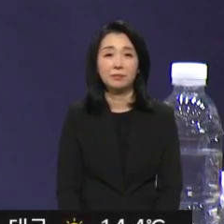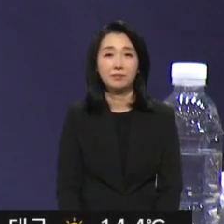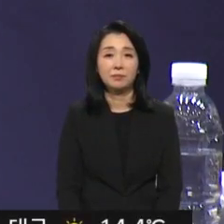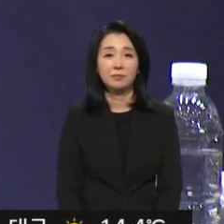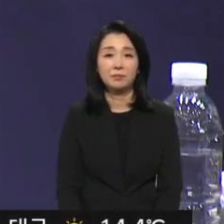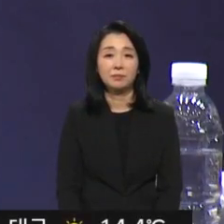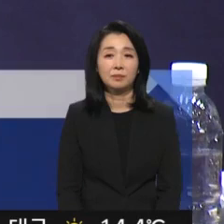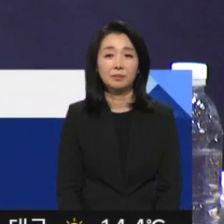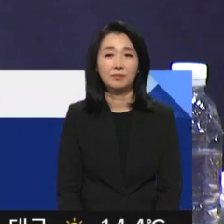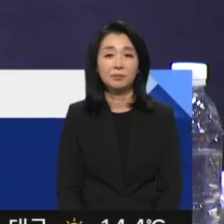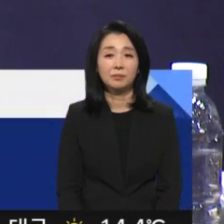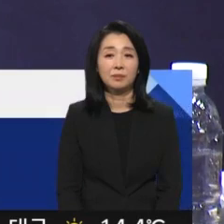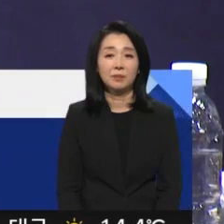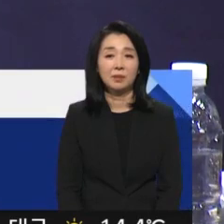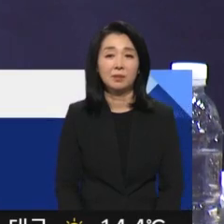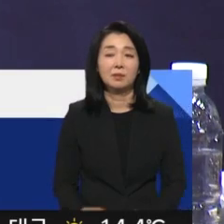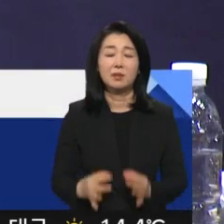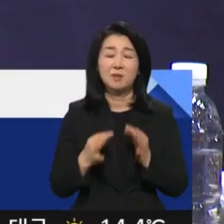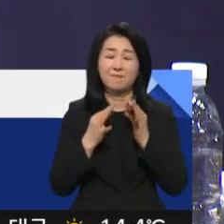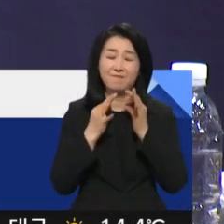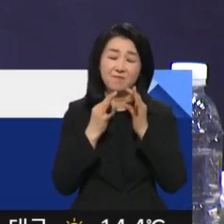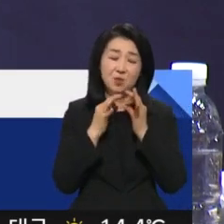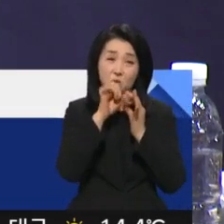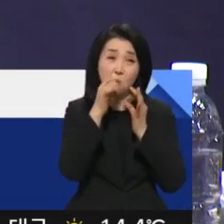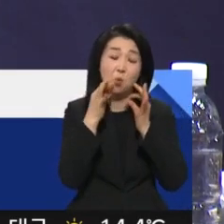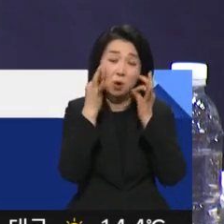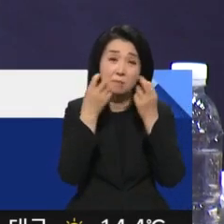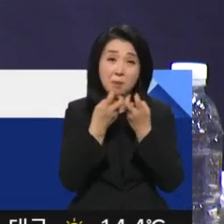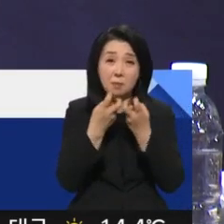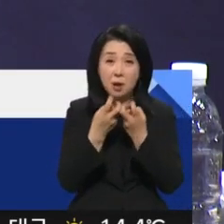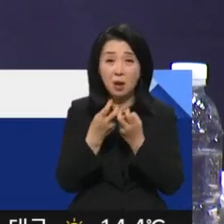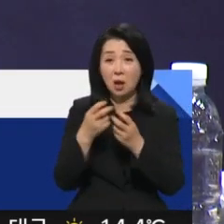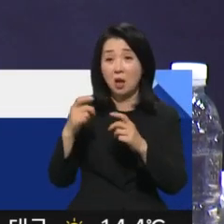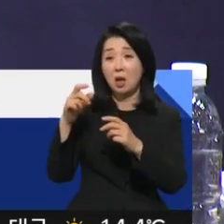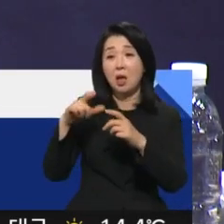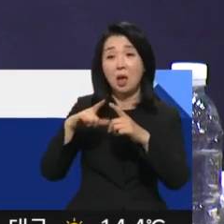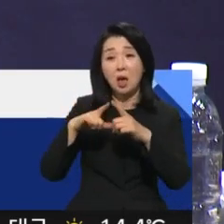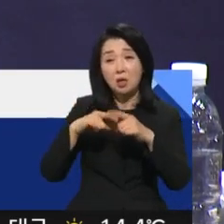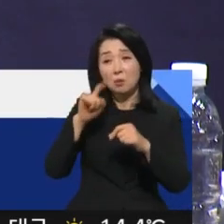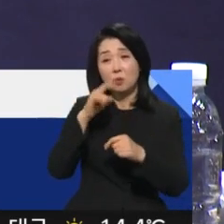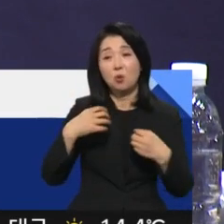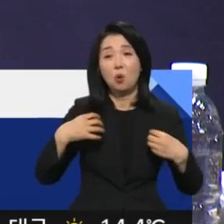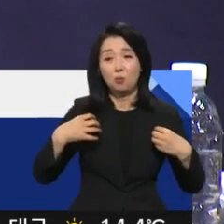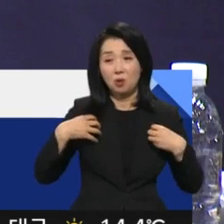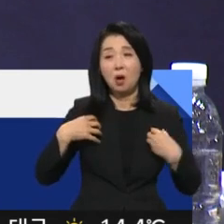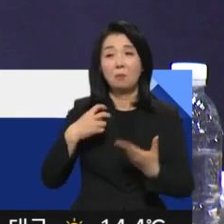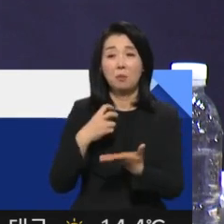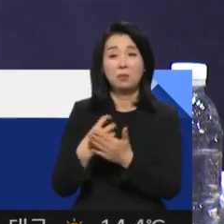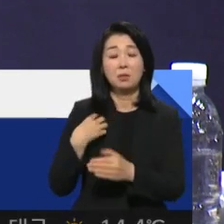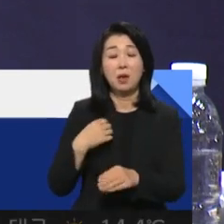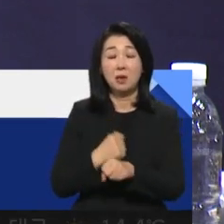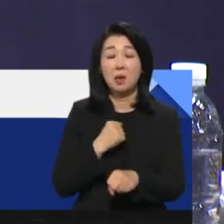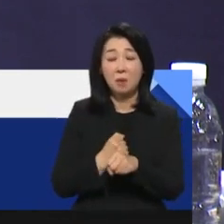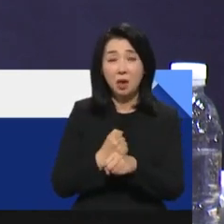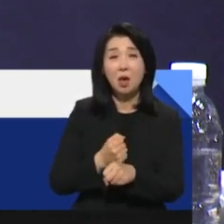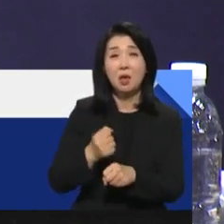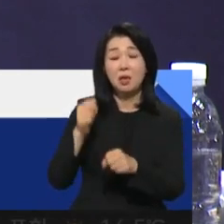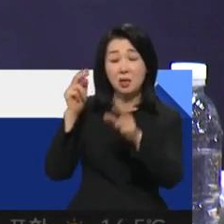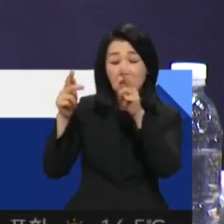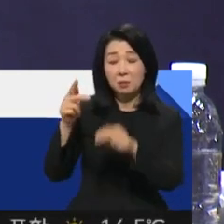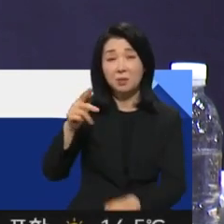최선의 방안은 일본 정부가 법적 책임을 인정하고 일본 기업이 발생하는 방안입니다 그러나 그것이 힘들다는 것은